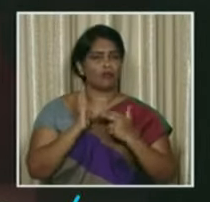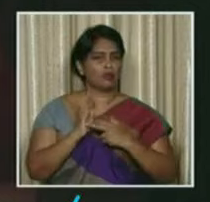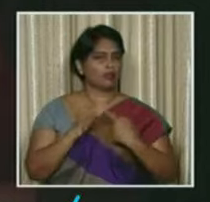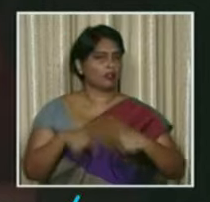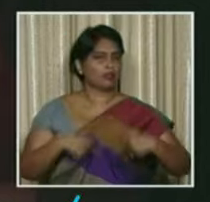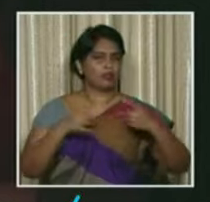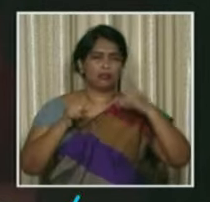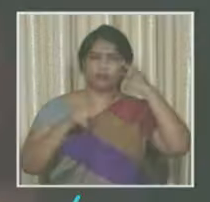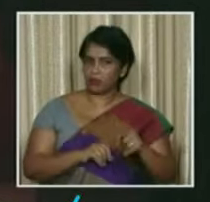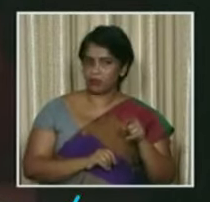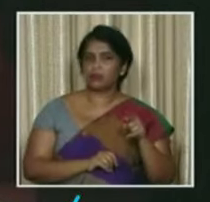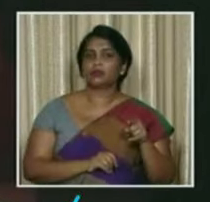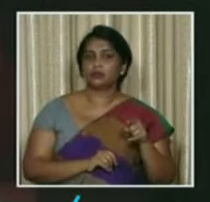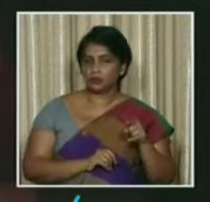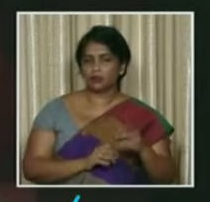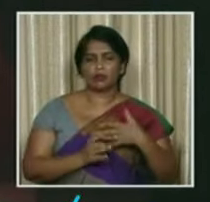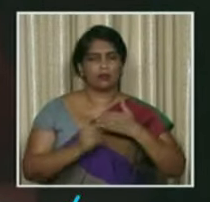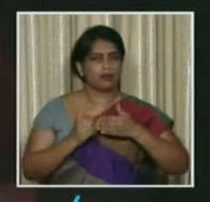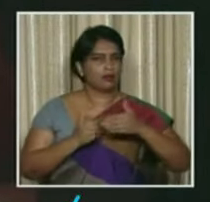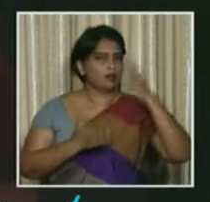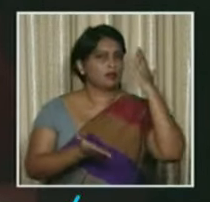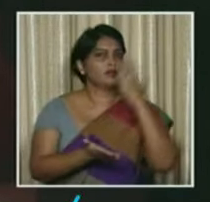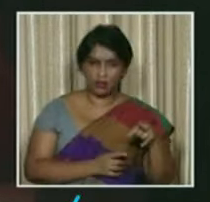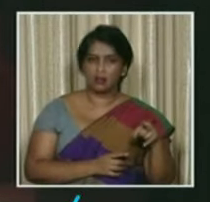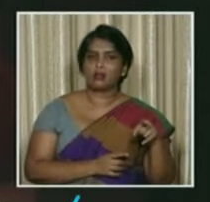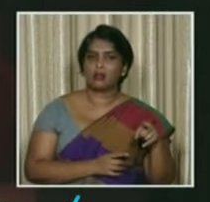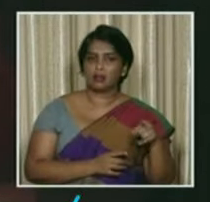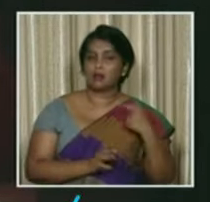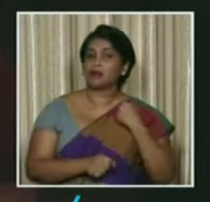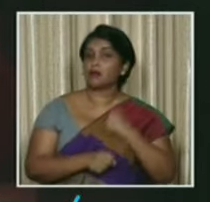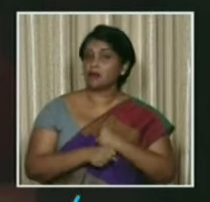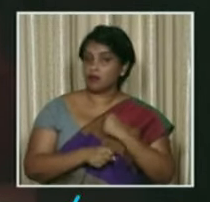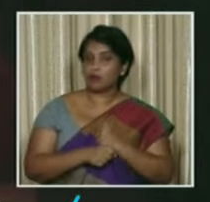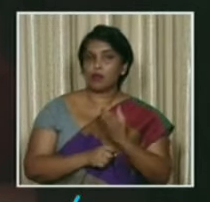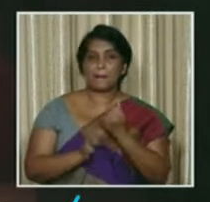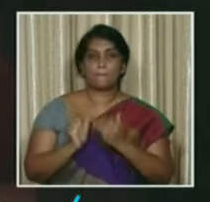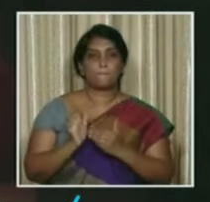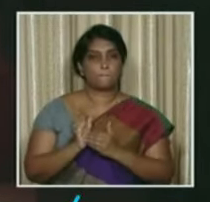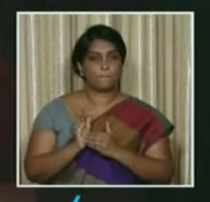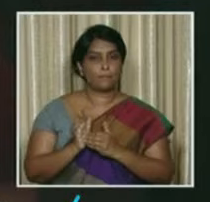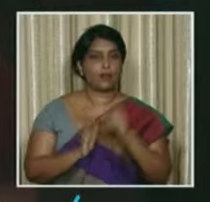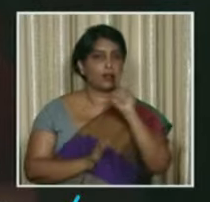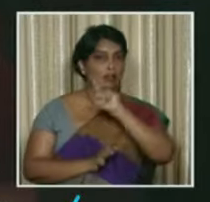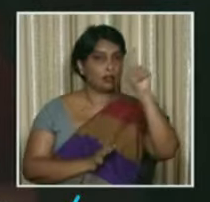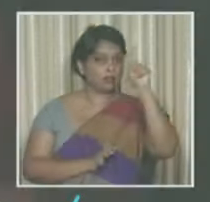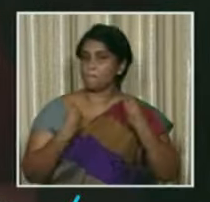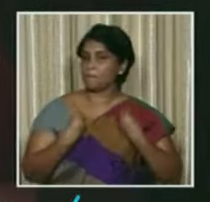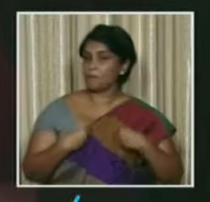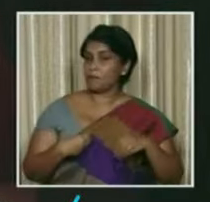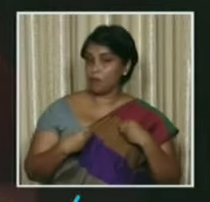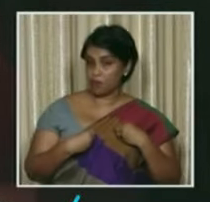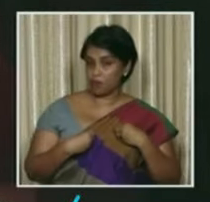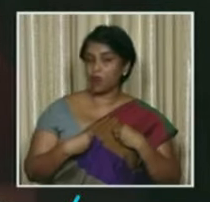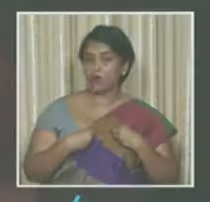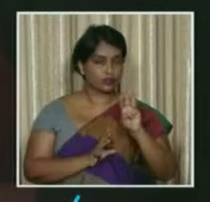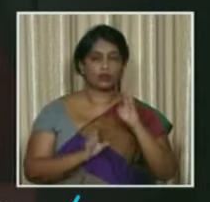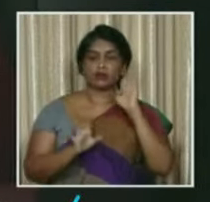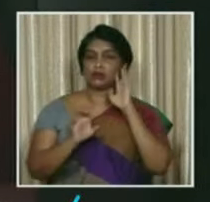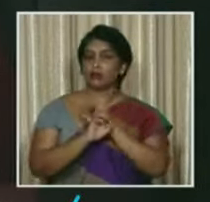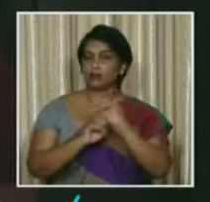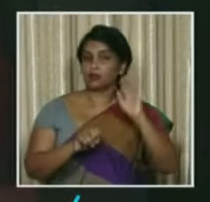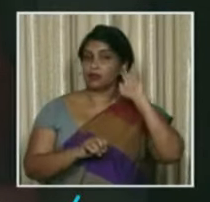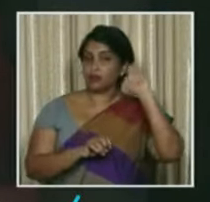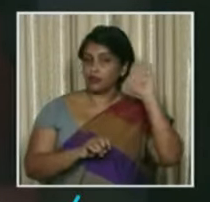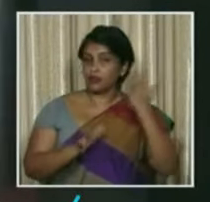තර්කානුකූල පදනවකින් තොරව අතරමඟ නවතා දැමීම නිසා රජයට රුපියල් මිලියන 10,000ක පාඩුවක් සිදුව ඇති බවට